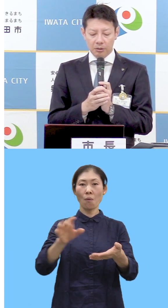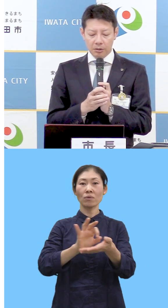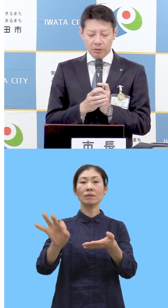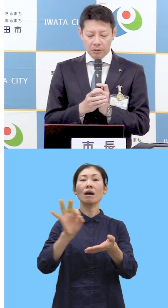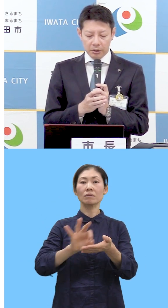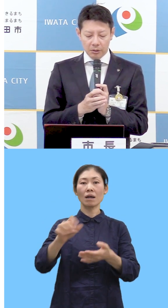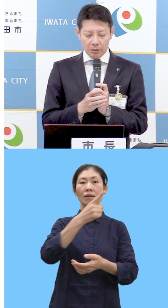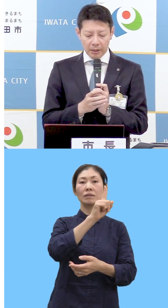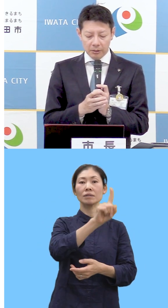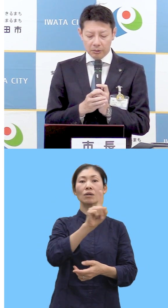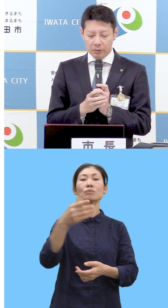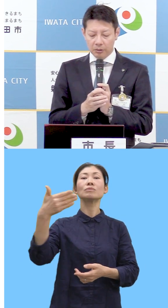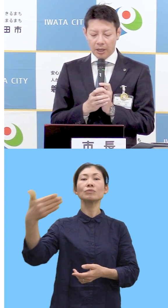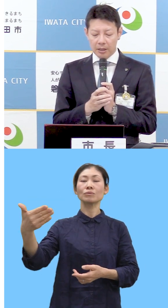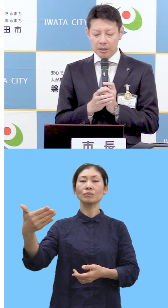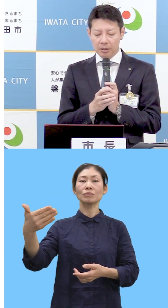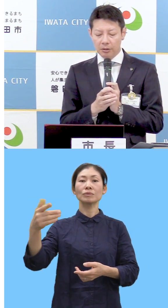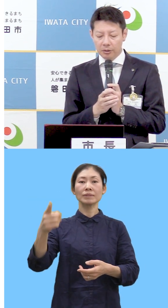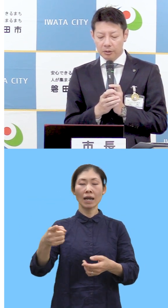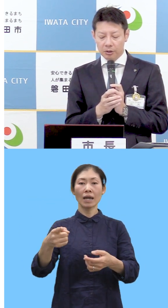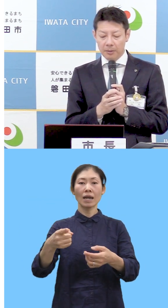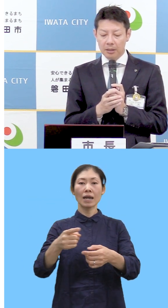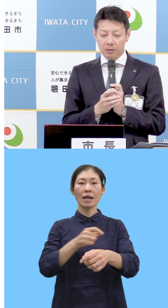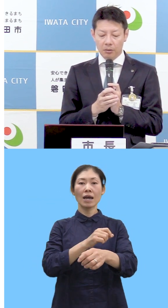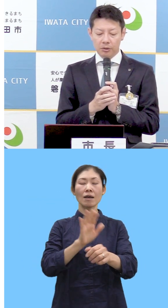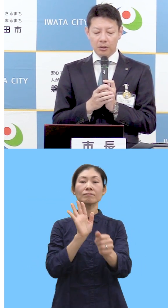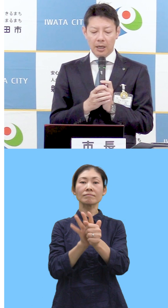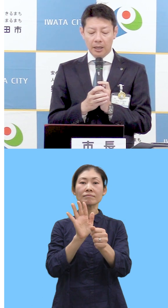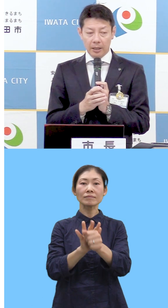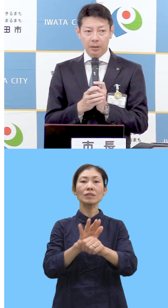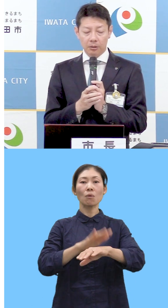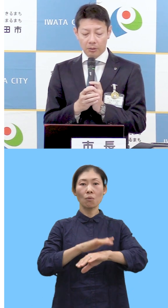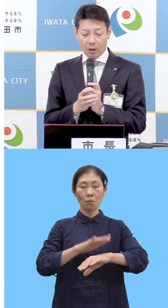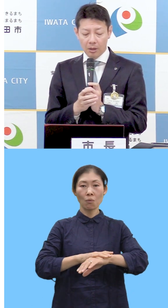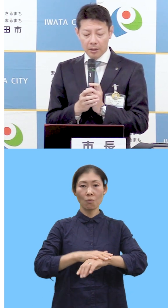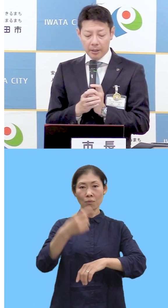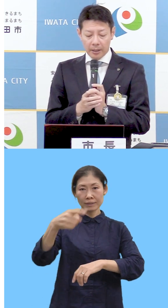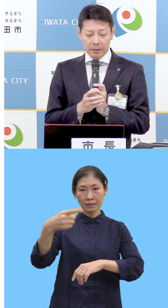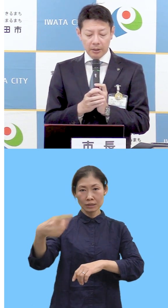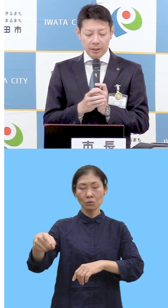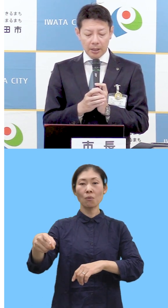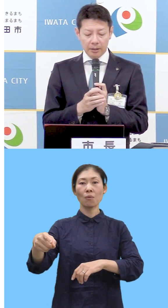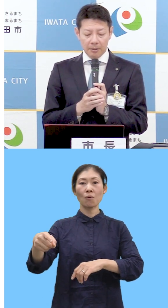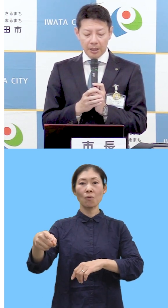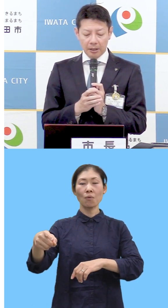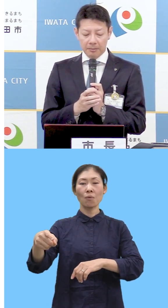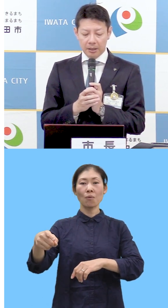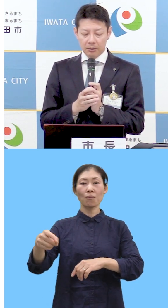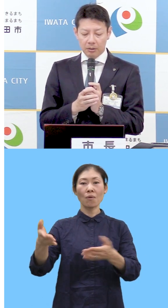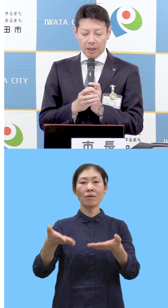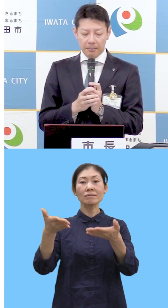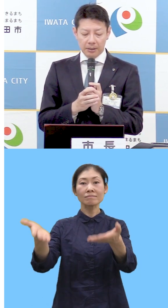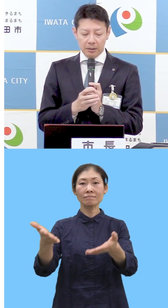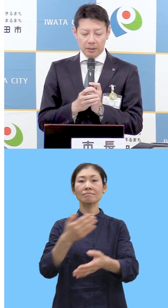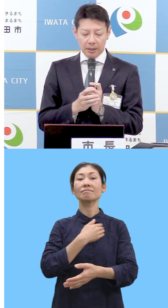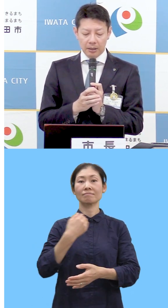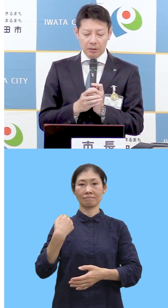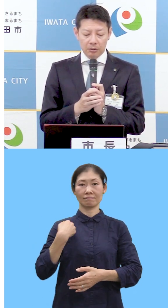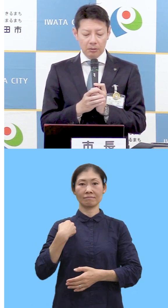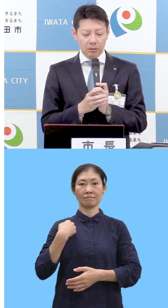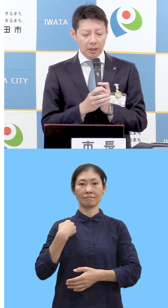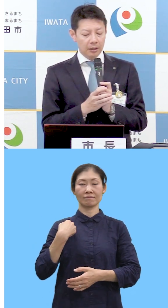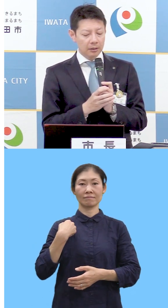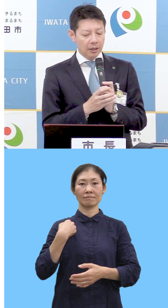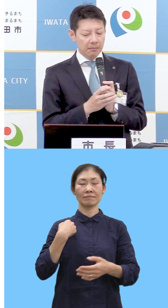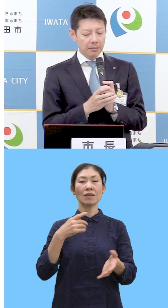救急法指導映像等の配信による救命率の向上が図られるということ、 それから3点目がタブレットの端末ができ